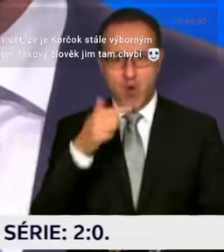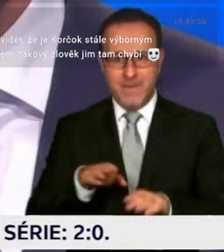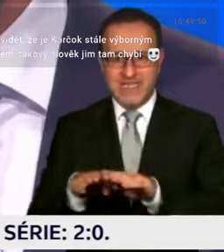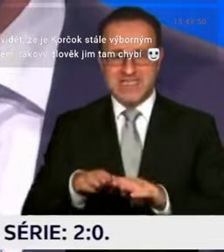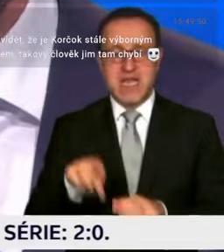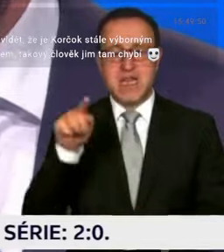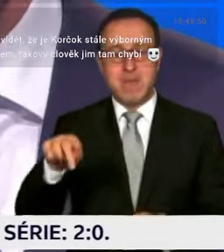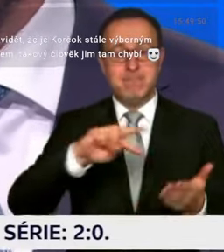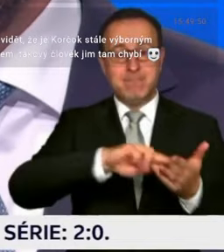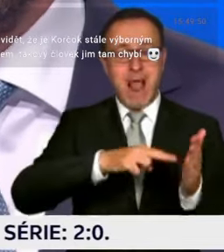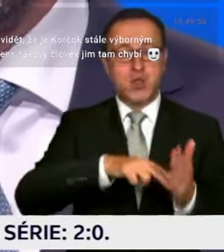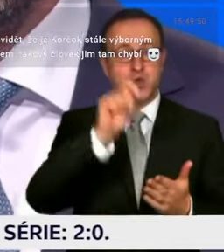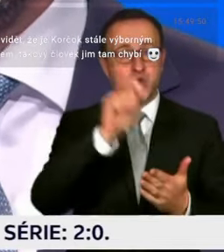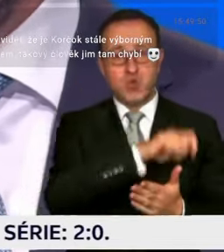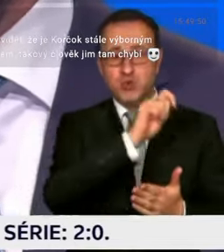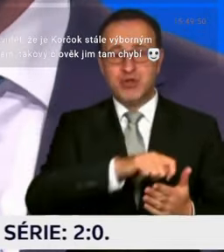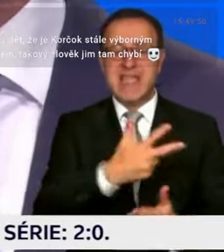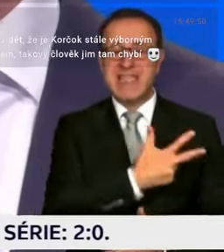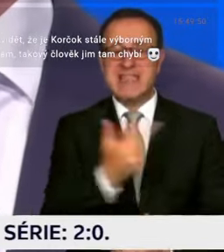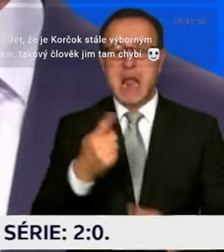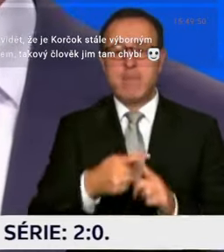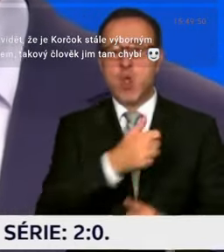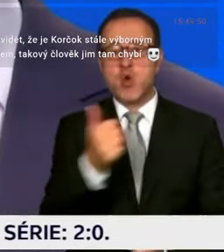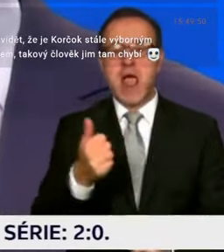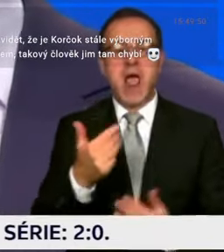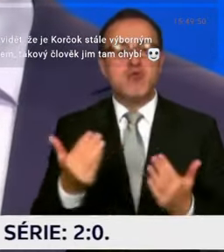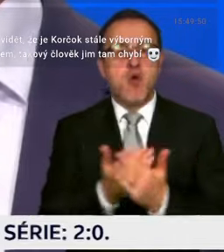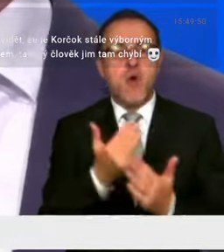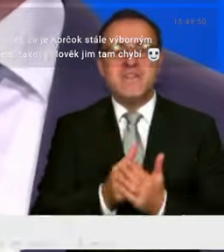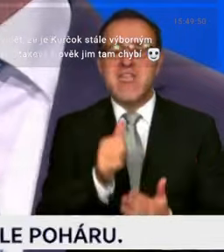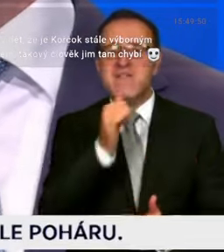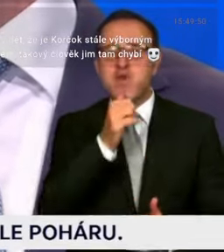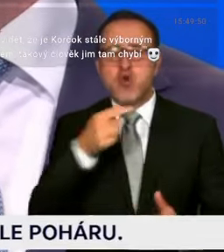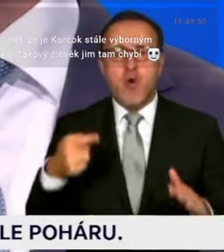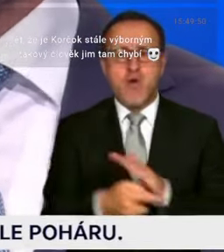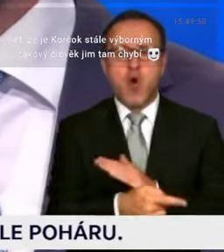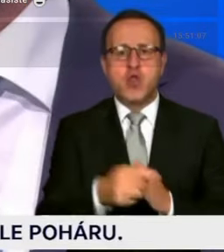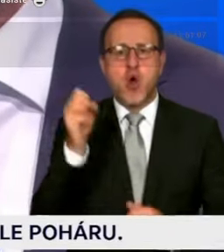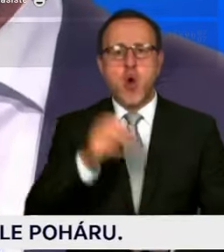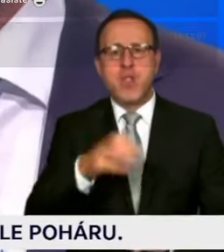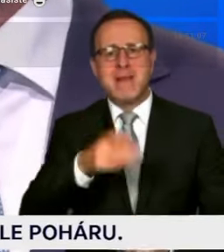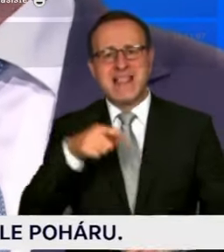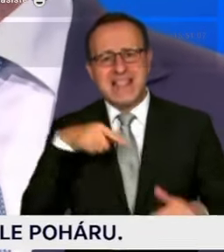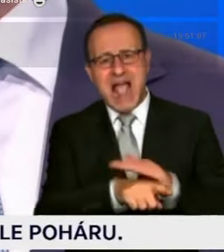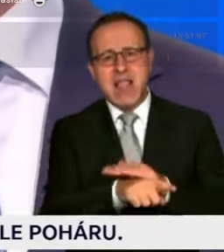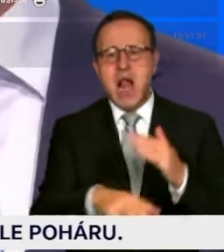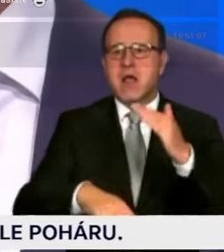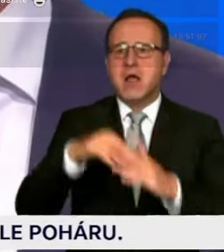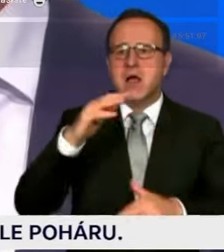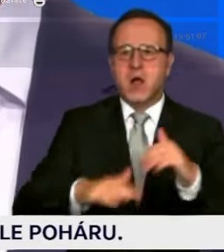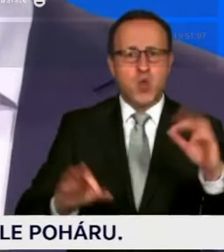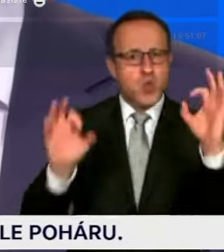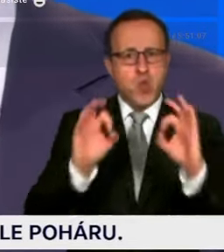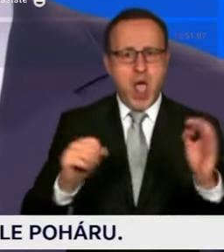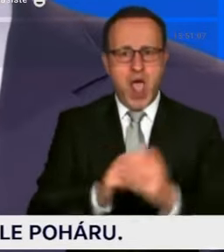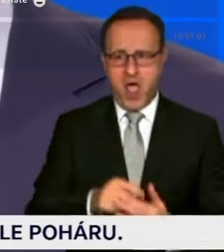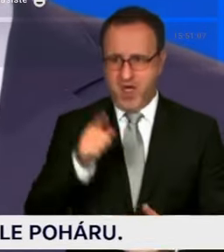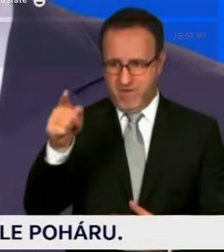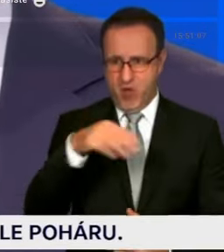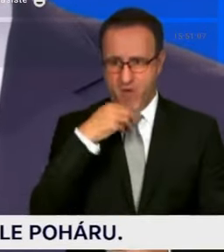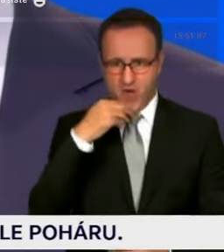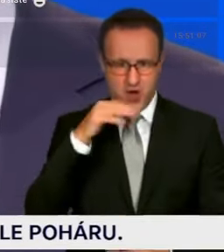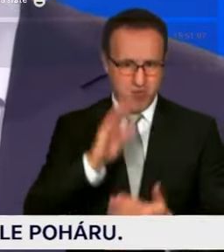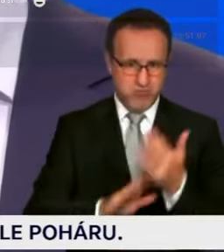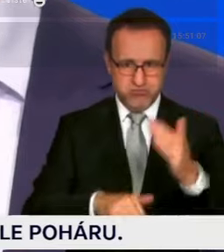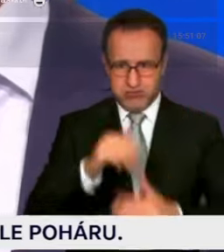nezačal stavať ani jeden vodovod Ani jedna kanalizácia A vy budete rozprávať o potrebe dobudovať Slovensko Pripomínam že keď som končil ako premiér